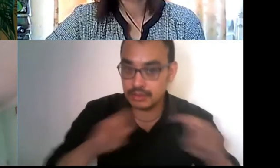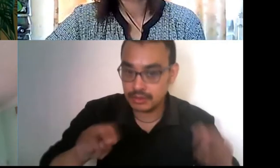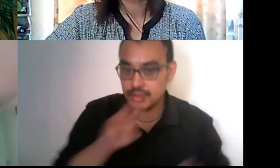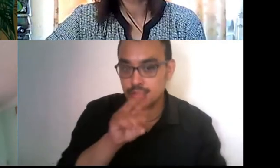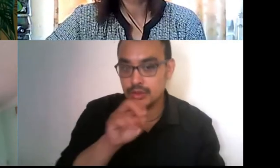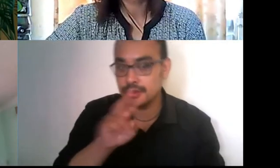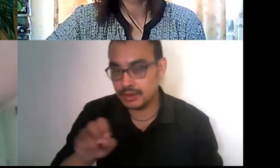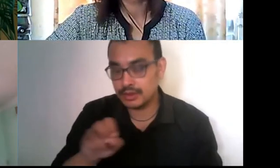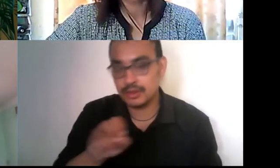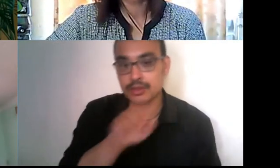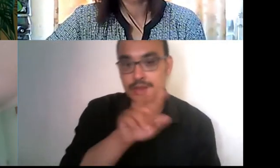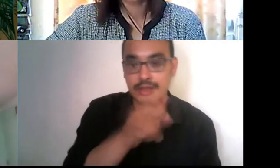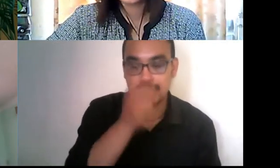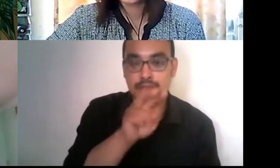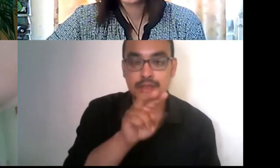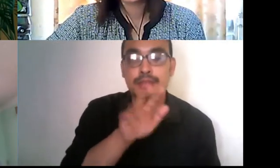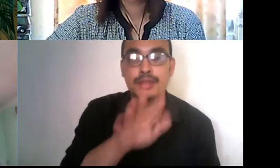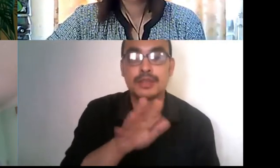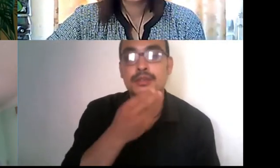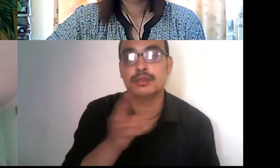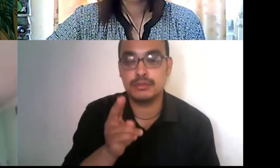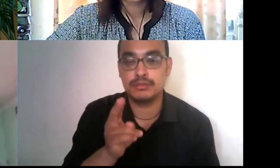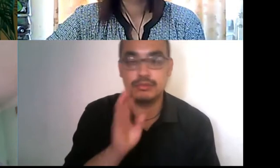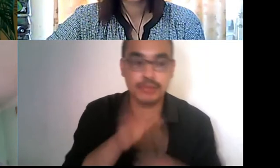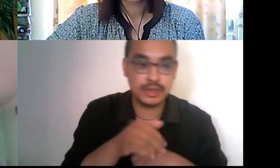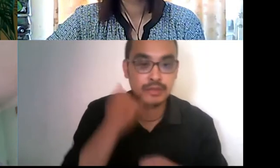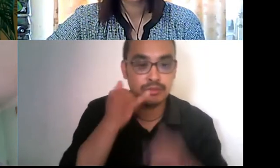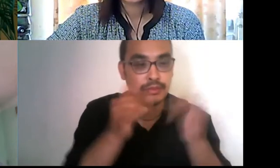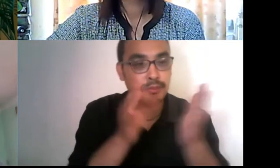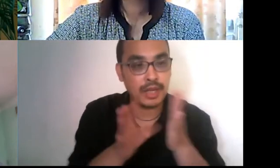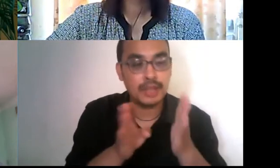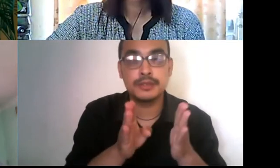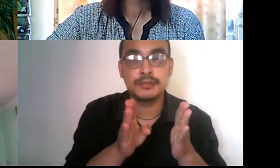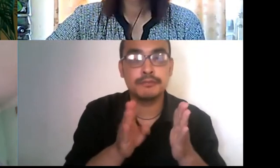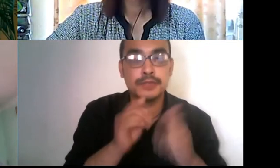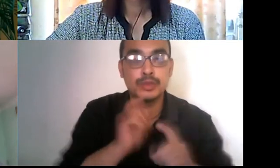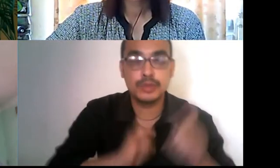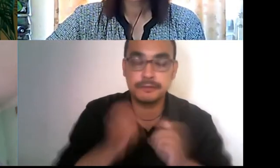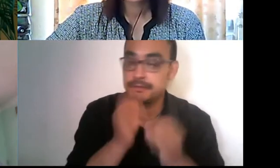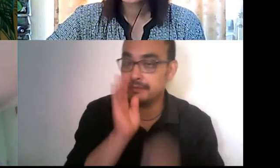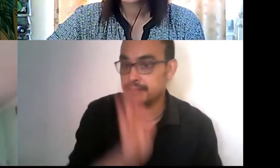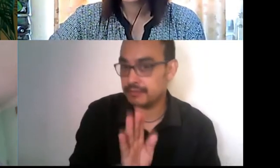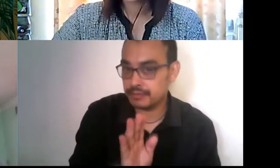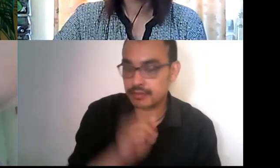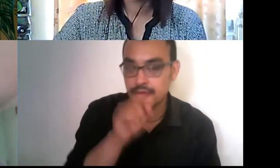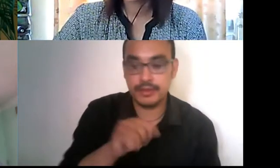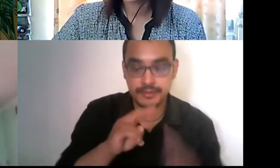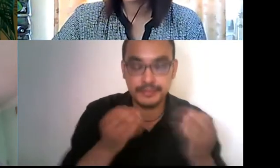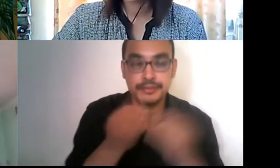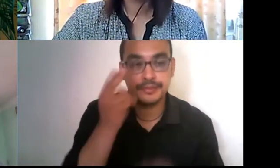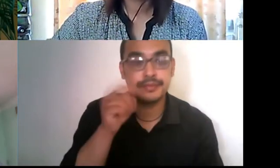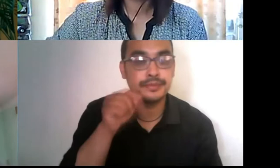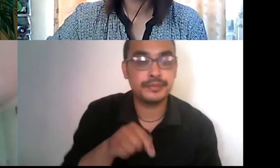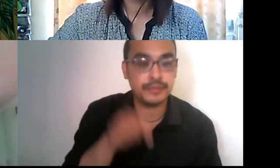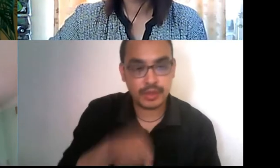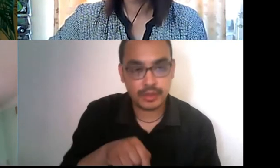885 केसेसहरू चाहिँ रेकर्ड भएको थियो अथवा हटलाइनको थ्रुबाट चाहिँ कम्प्लेनहरू आएको थियो भनेर चाहिँ सर्वे भएको थियो। अब सायद 2021